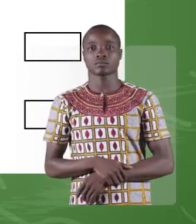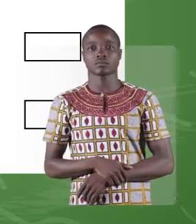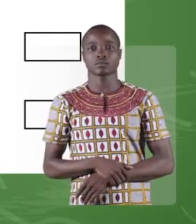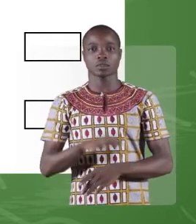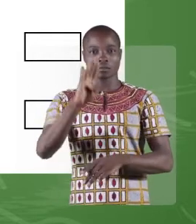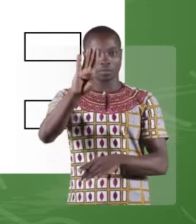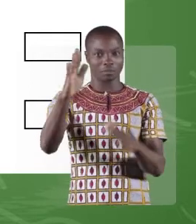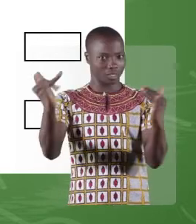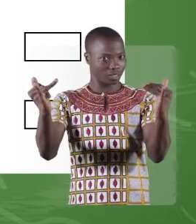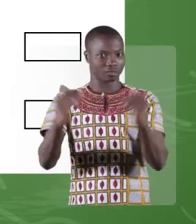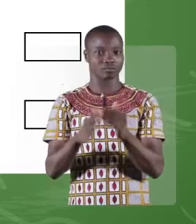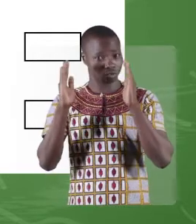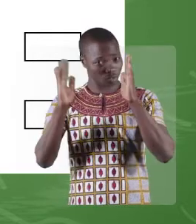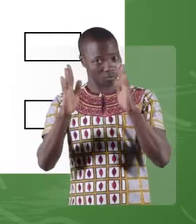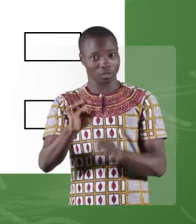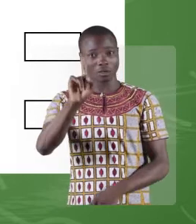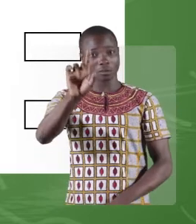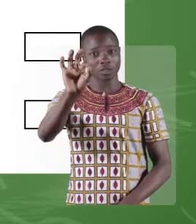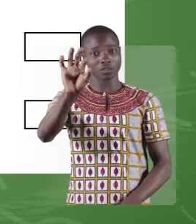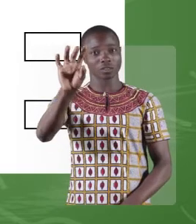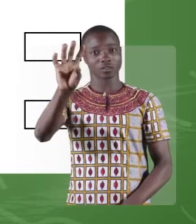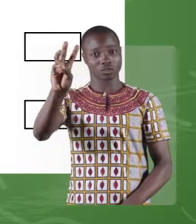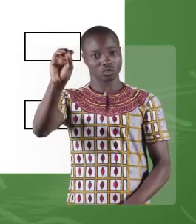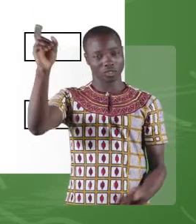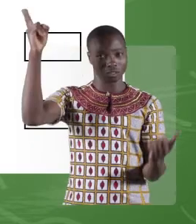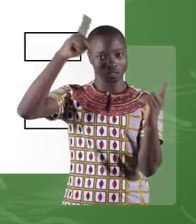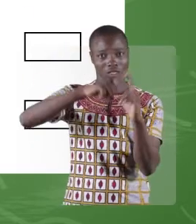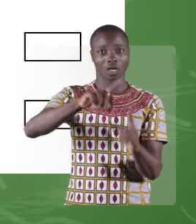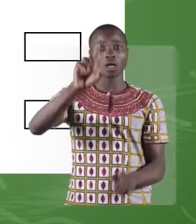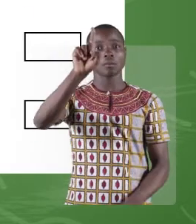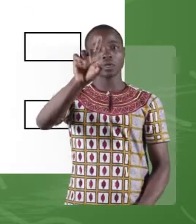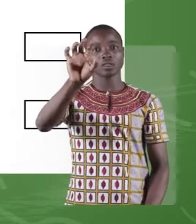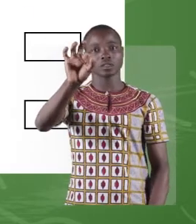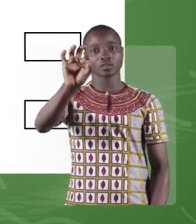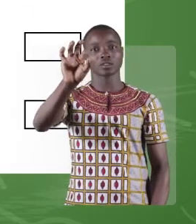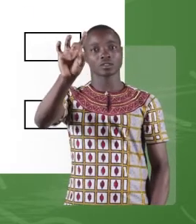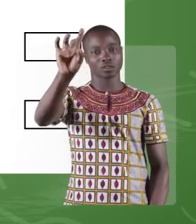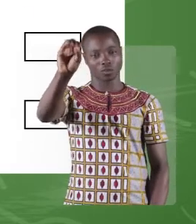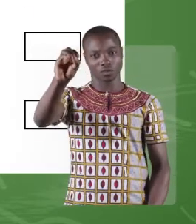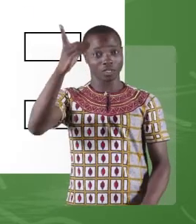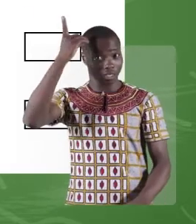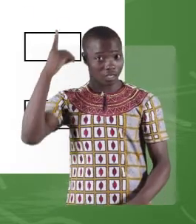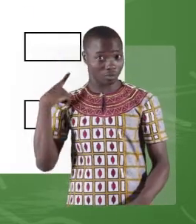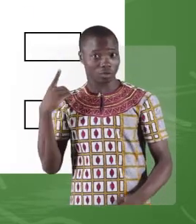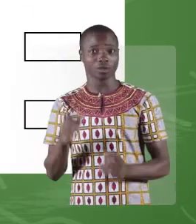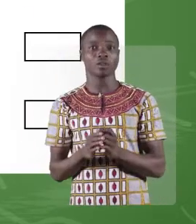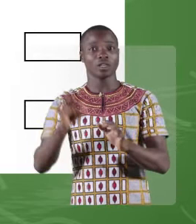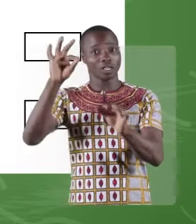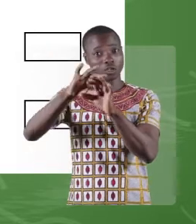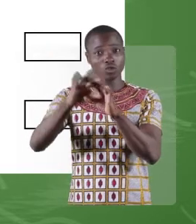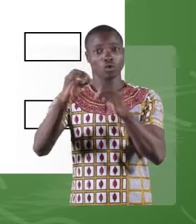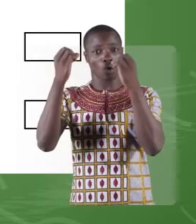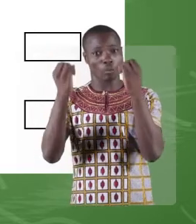B. De 1960 à 1980, les députés sont élus